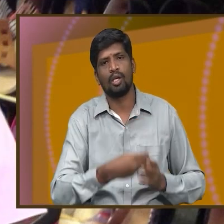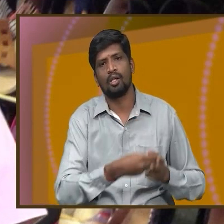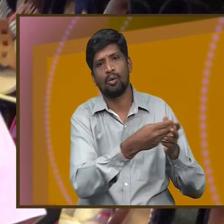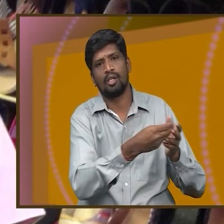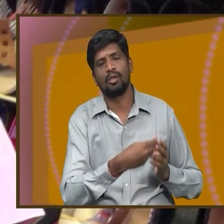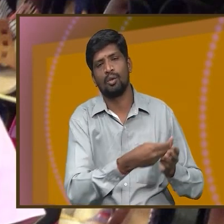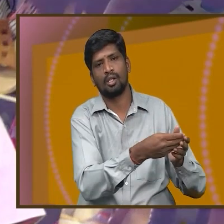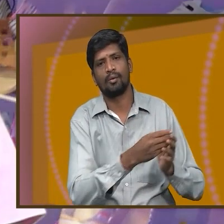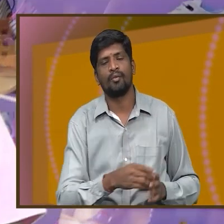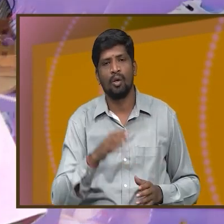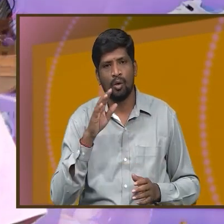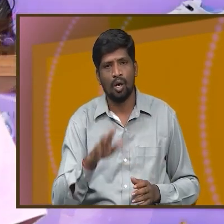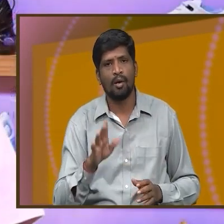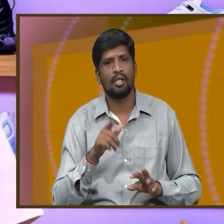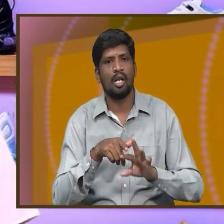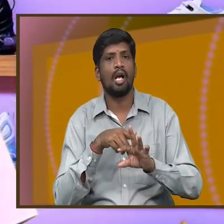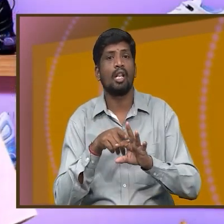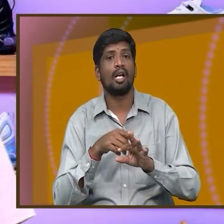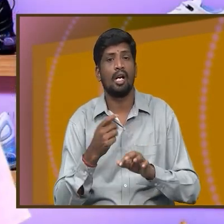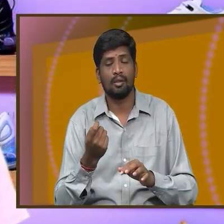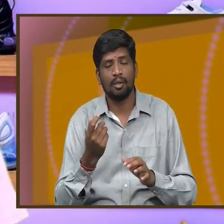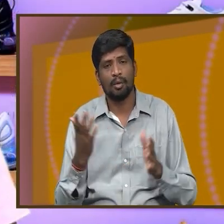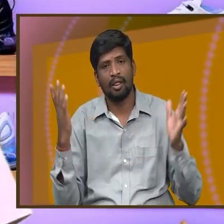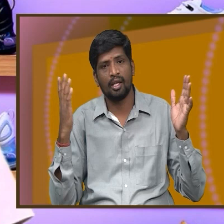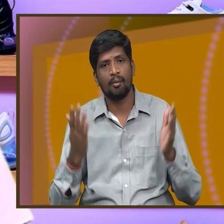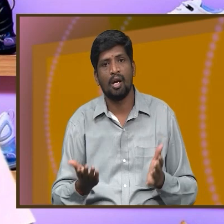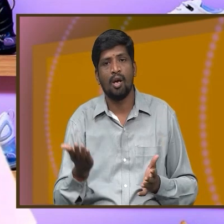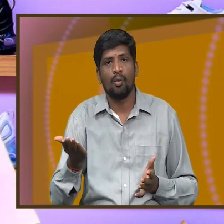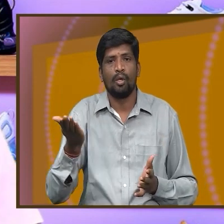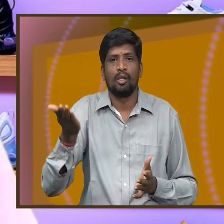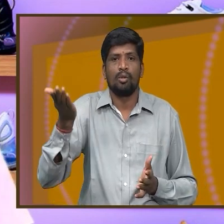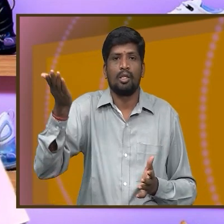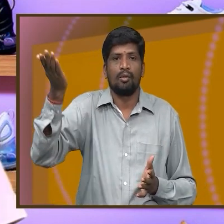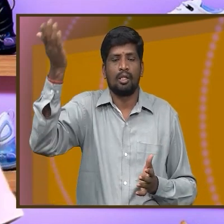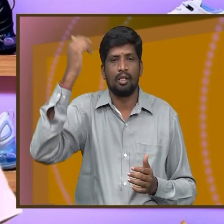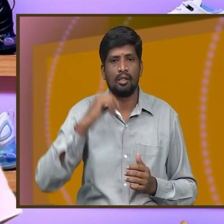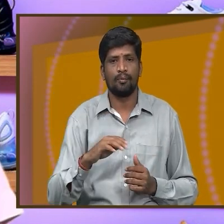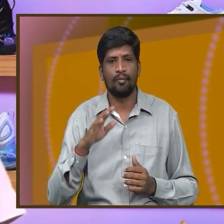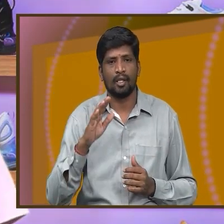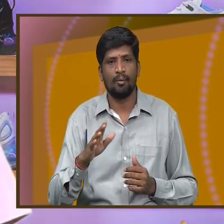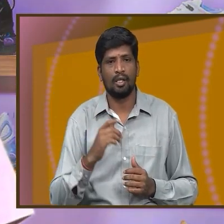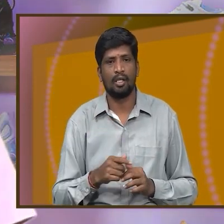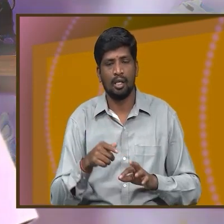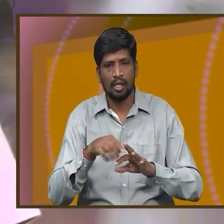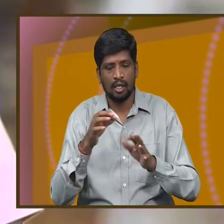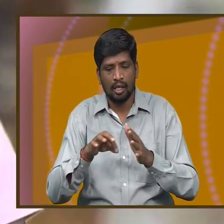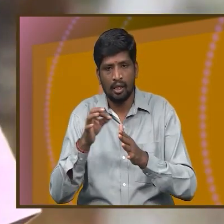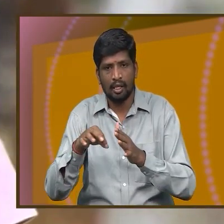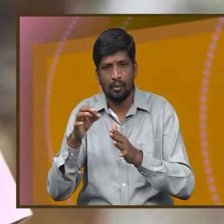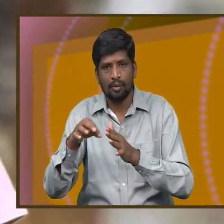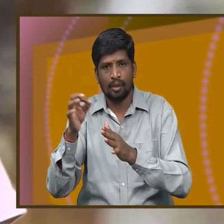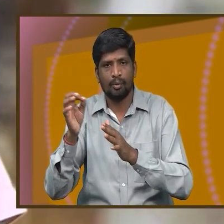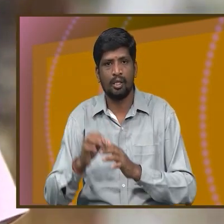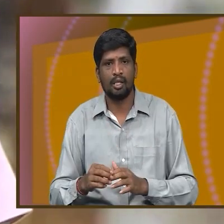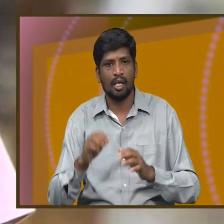செல்கிறார்கள். ஸோ அந்த காலனி மூலம் கிடைக்கக்கூடிய வருமானம் மாரிக்கு கிடைத்து கொண்டே இருக்கிறது. அவர் வந்து செருப்பு தைக்கும் தொழிலுக்கு வந்து அந்த